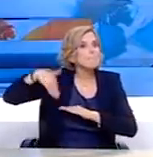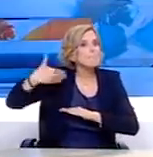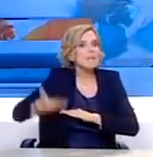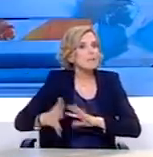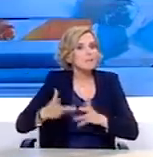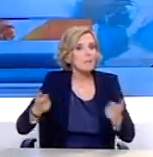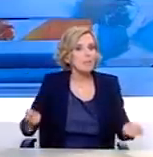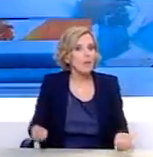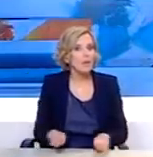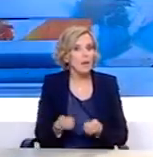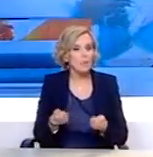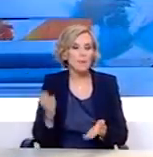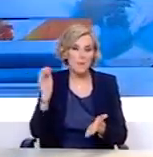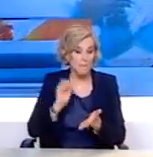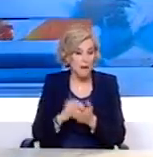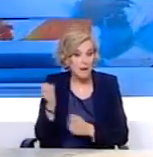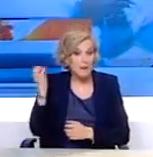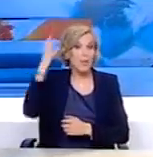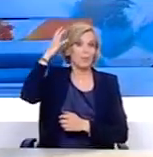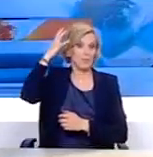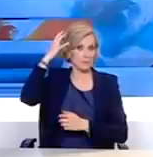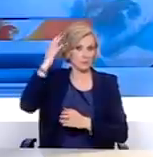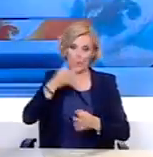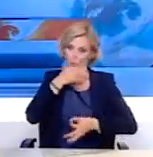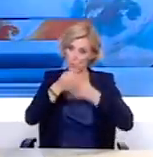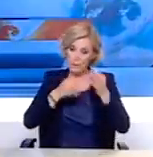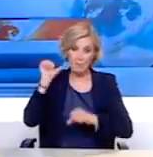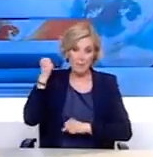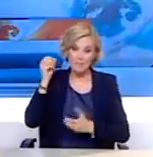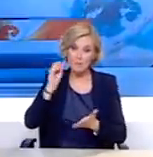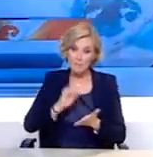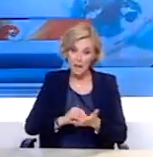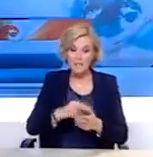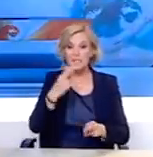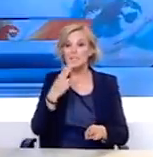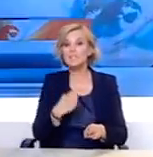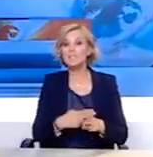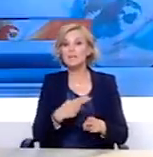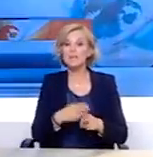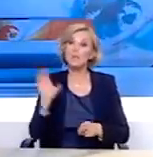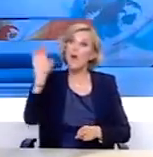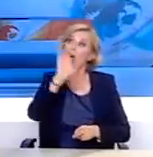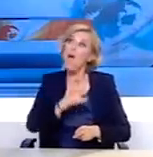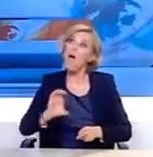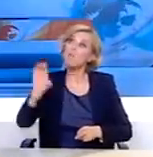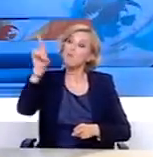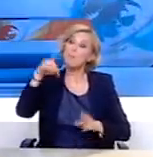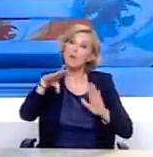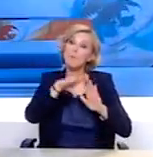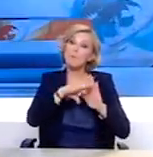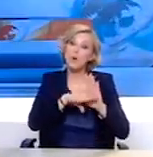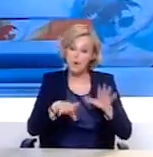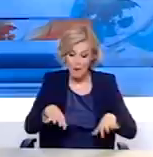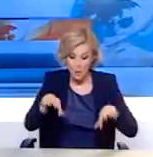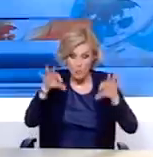θα ήθελα να υπενθυμίσω για μία ακόμη φορά, επειδή έγινε αναφορά και χθες, στο σημαντικό ευρωπαϊκό πρόγραμμα, το οποίο ξεκινάει